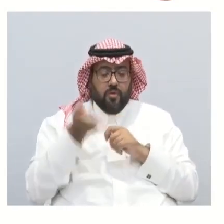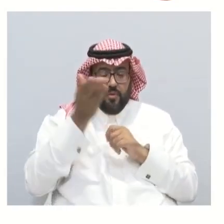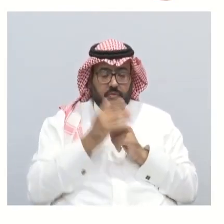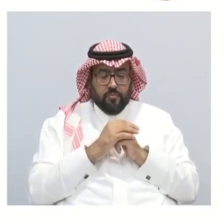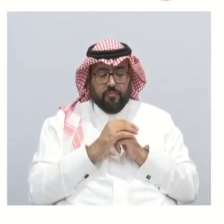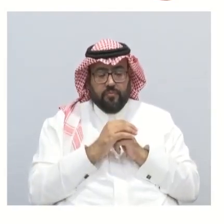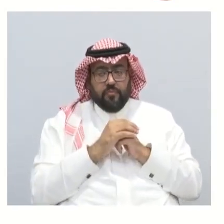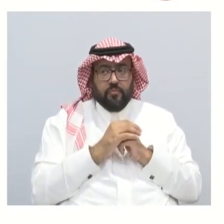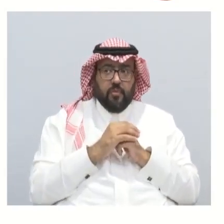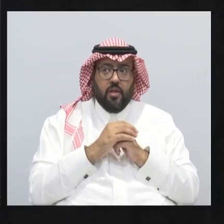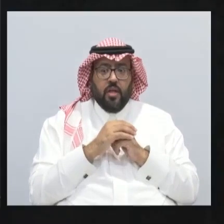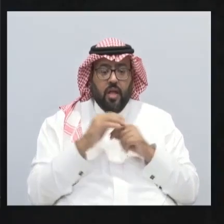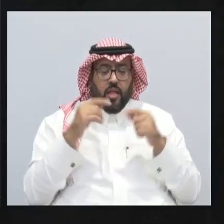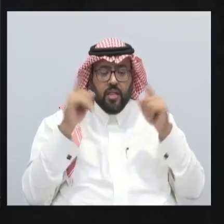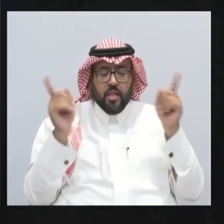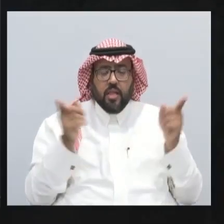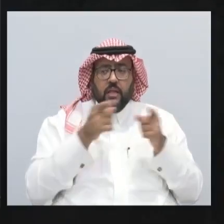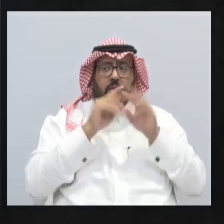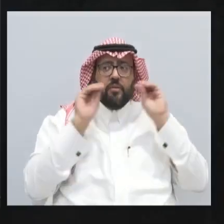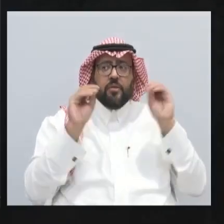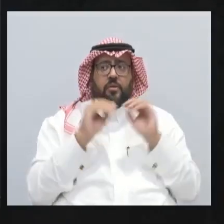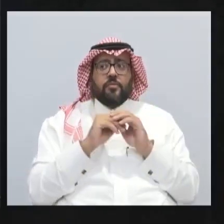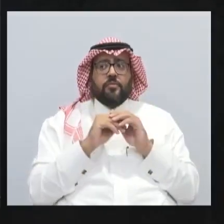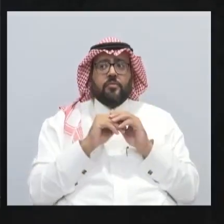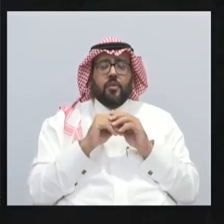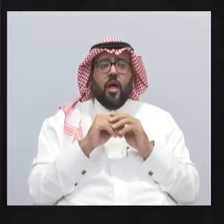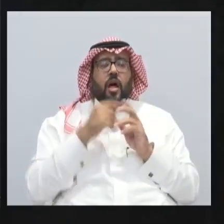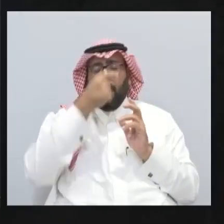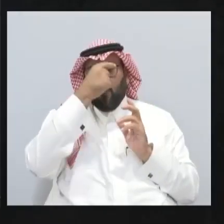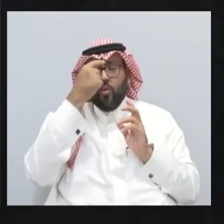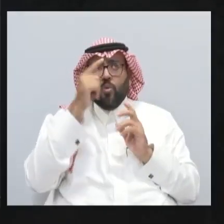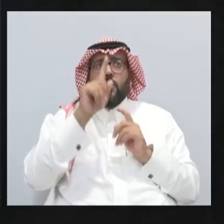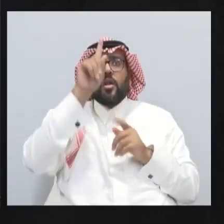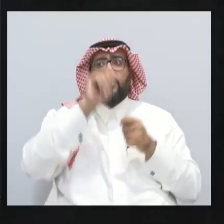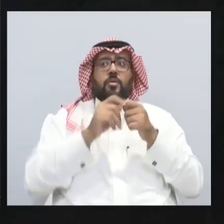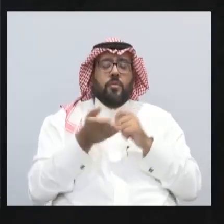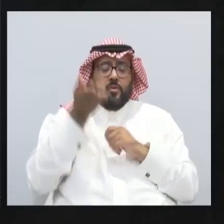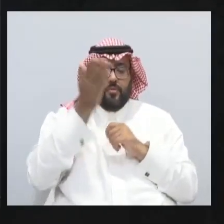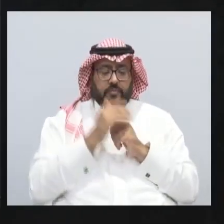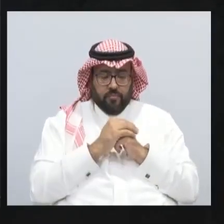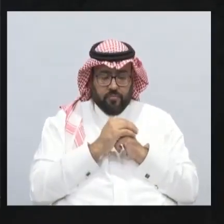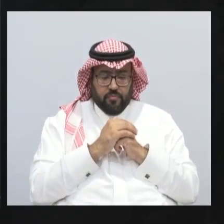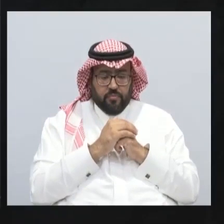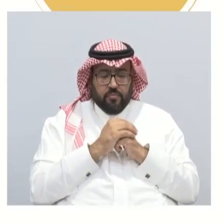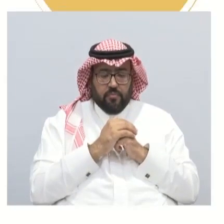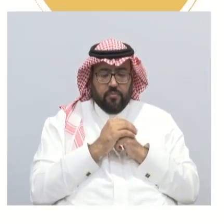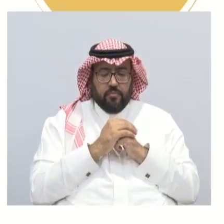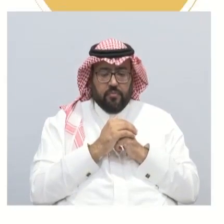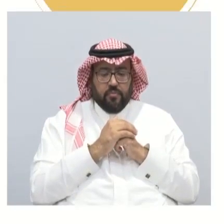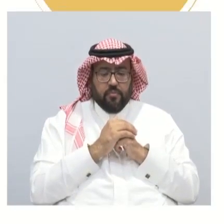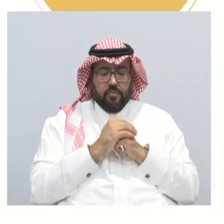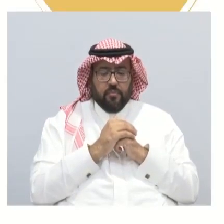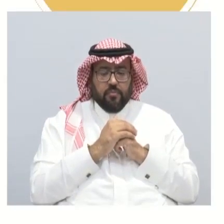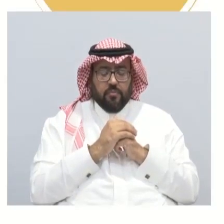وتعالى فلا تتحرك ذره كما قلنا لكم قبل قليل الا باذنه جل جل جلاله